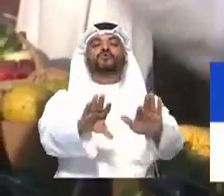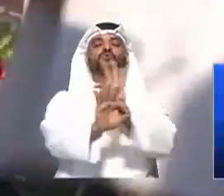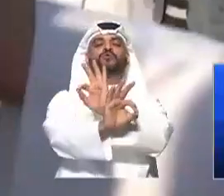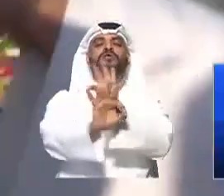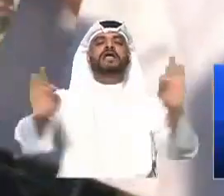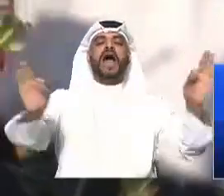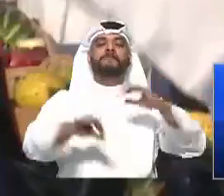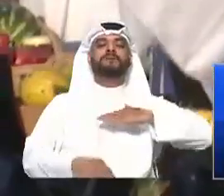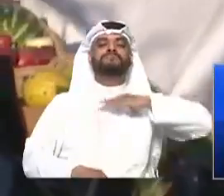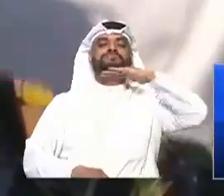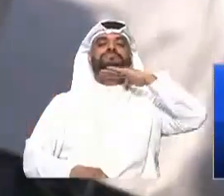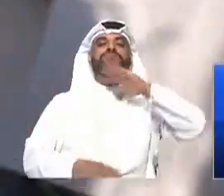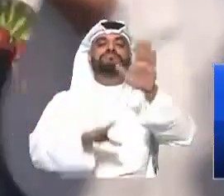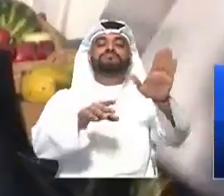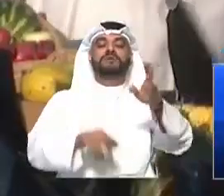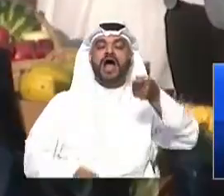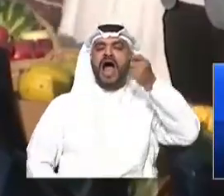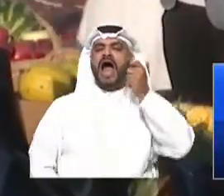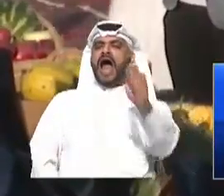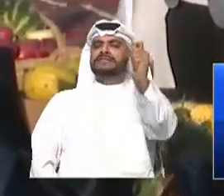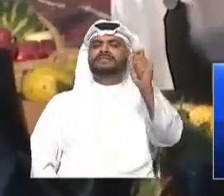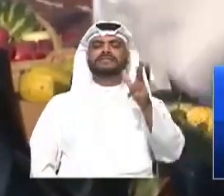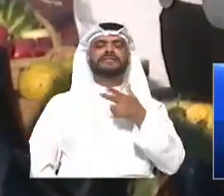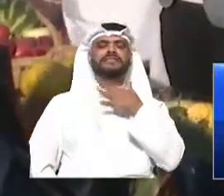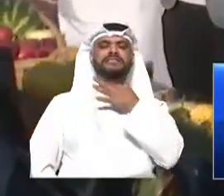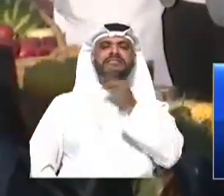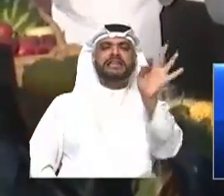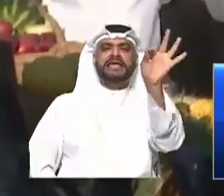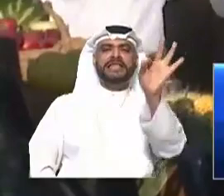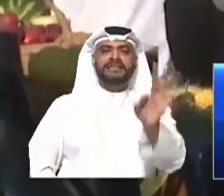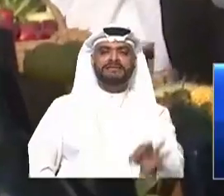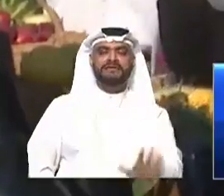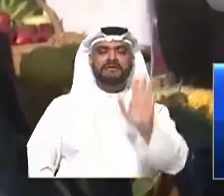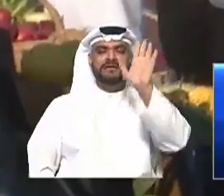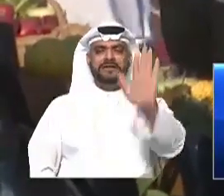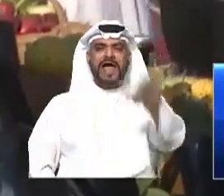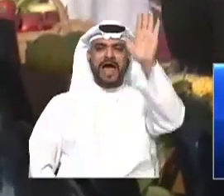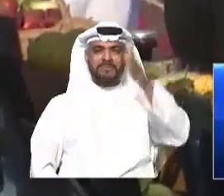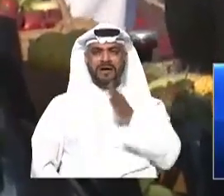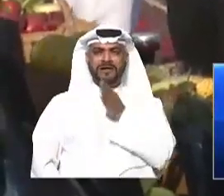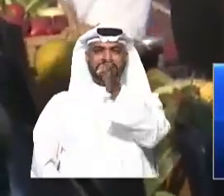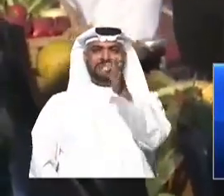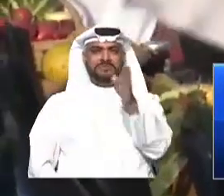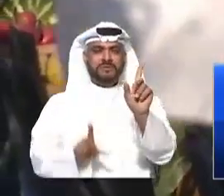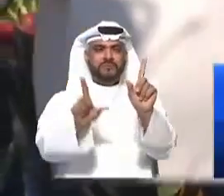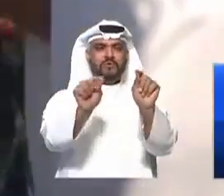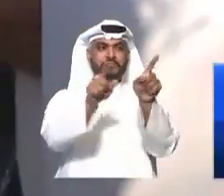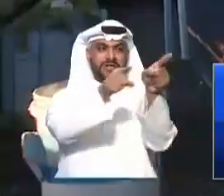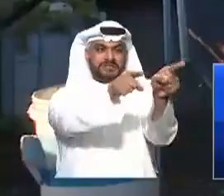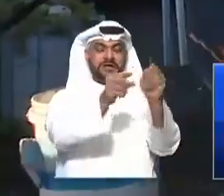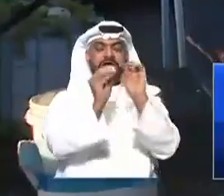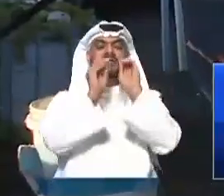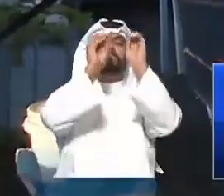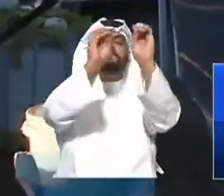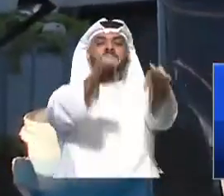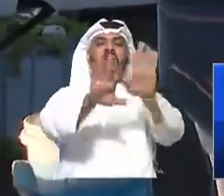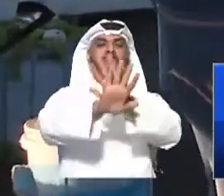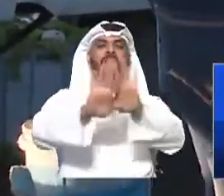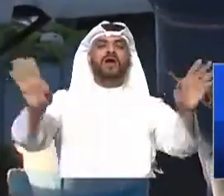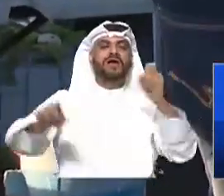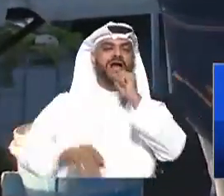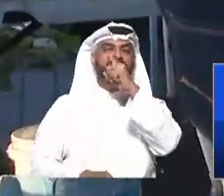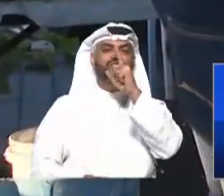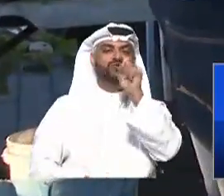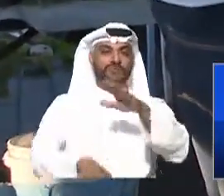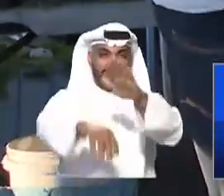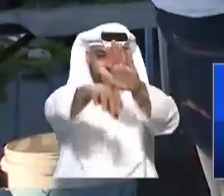إلى خضرة طازجة من المزارع، بدل ما يطق باب المزارع ويدور مبتغاه، حنا وفرناه بهالسوق.